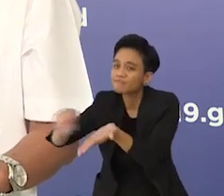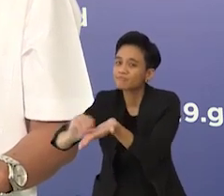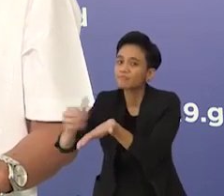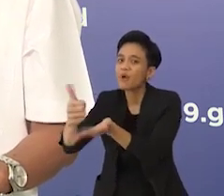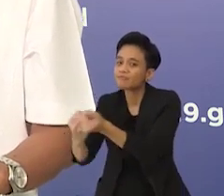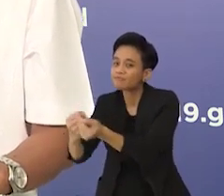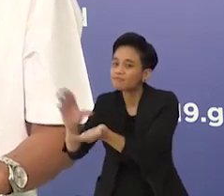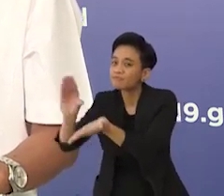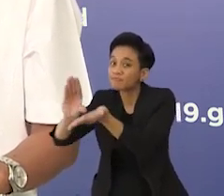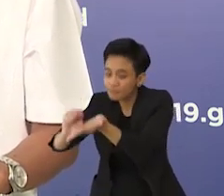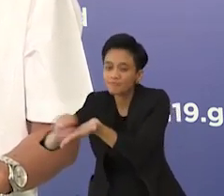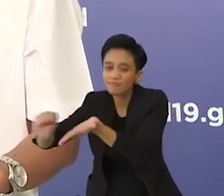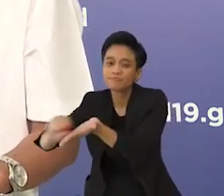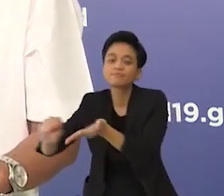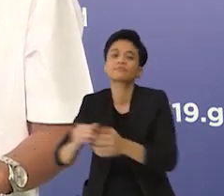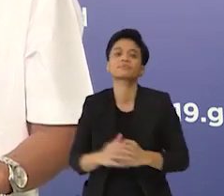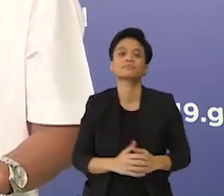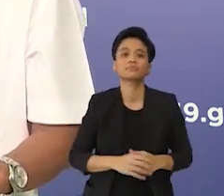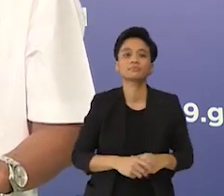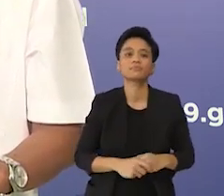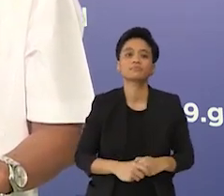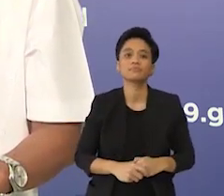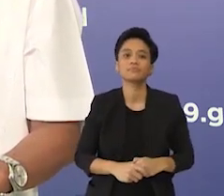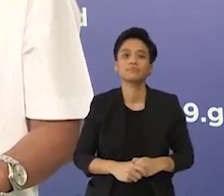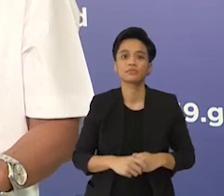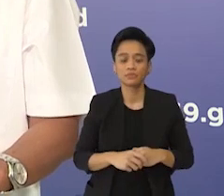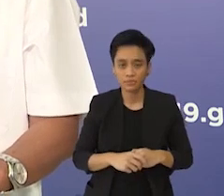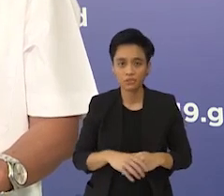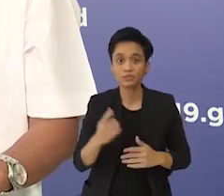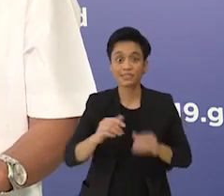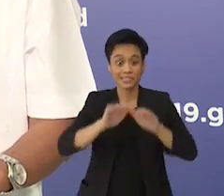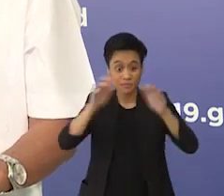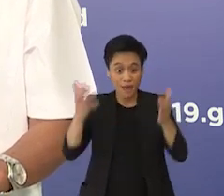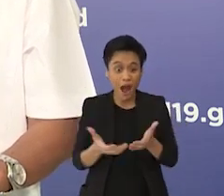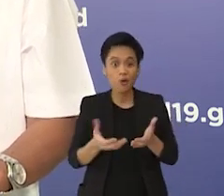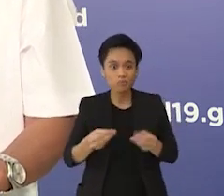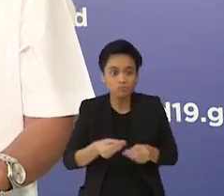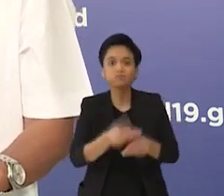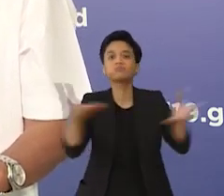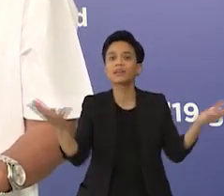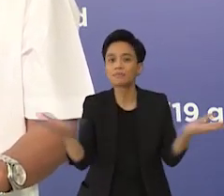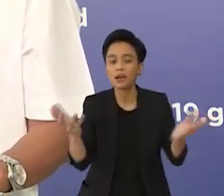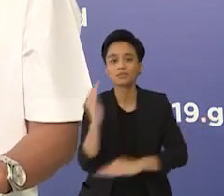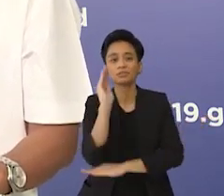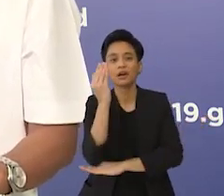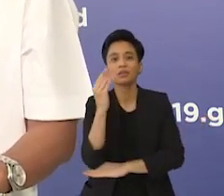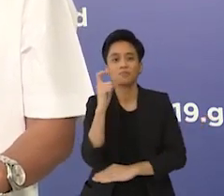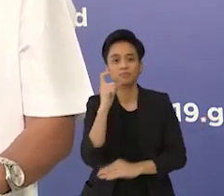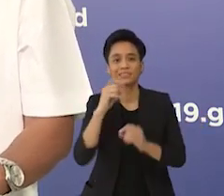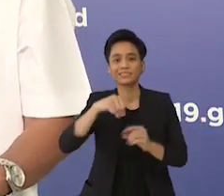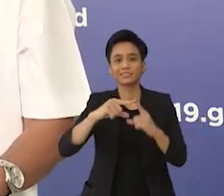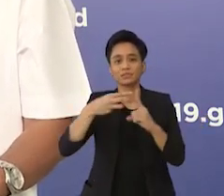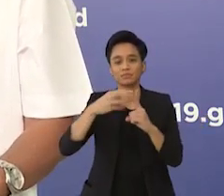DKI dan Jabodetabek berupa penambahan sembahku Celine senile 600ribu rupiah per